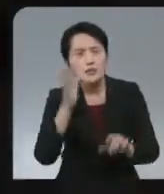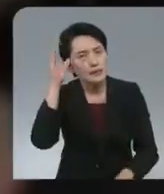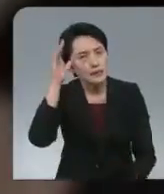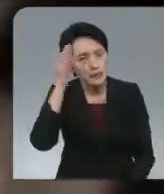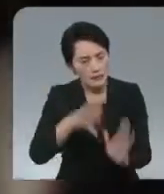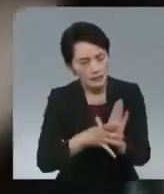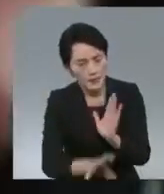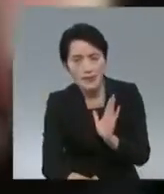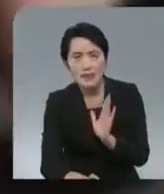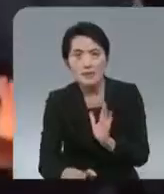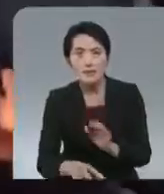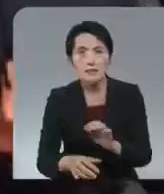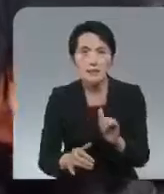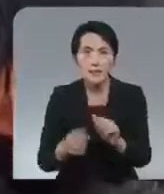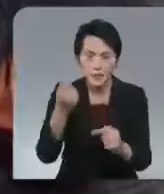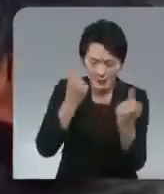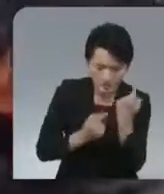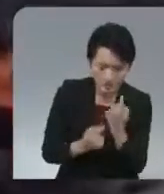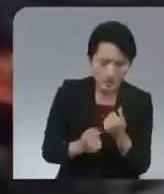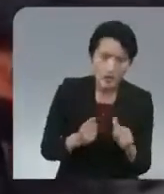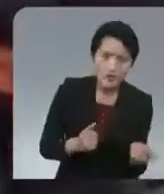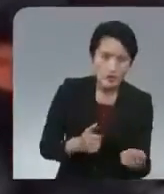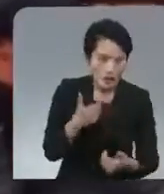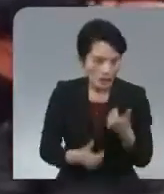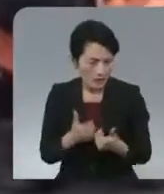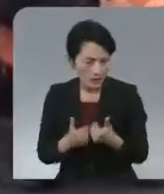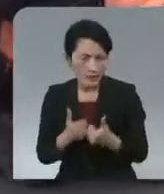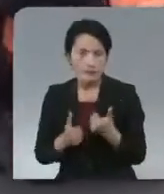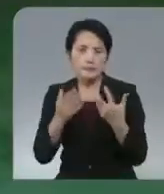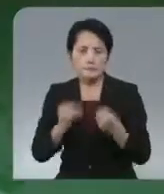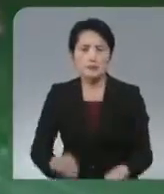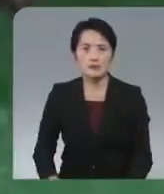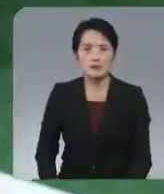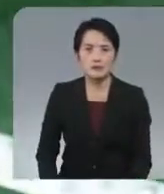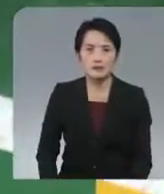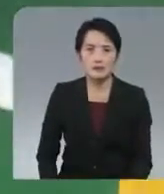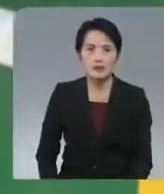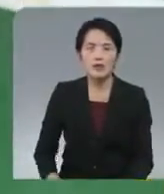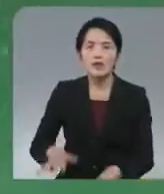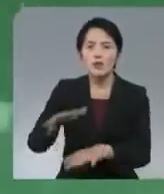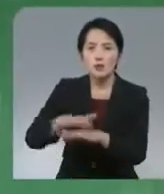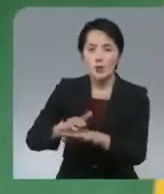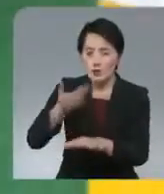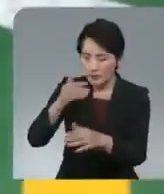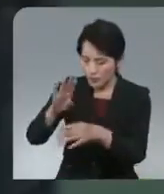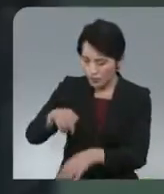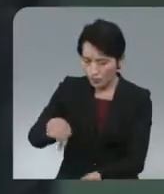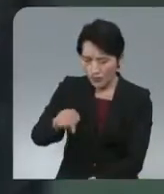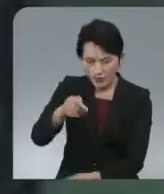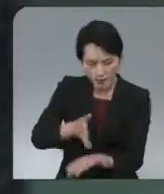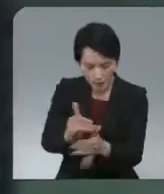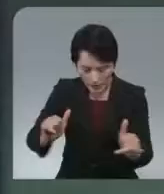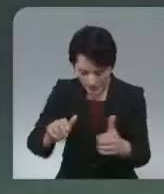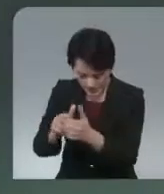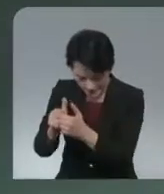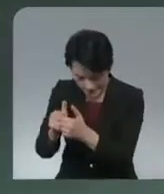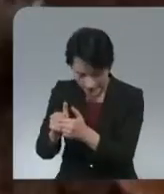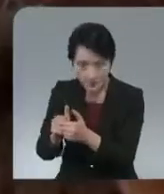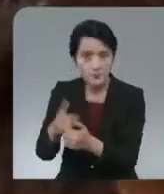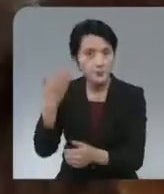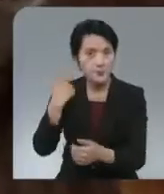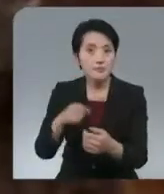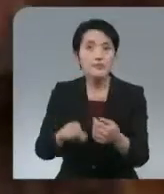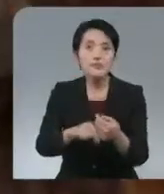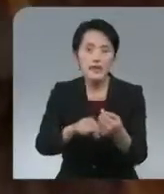thị trường Thời gian qua chiều dài của dây dắt thú cưng được chủ vật nuôi tự do quyết định tuy nhiên điều này dẫn tới một số sự cố